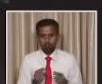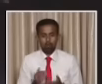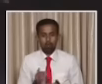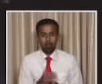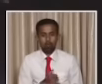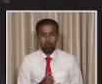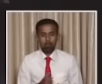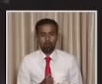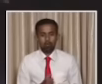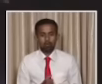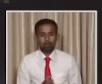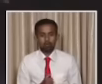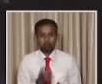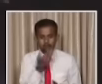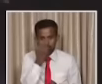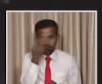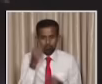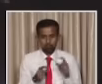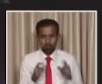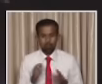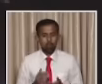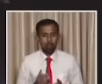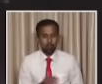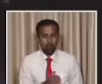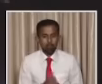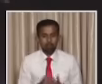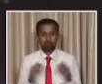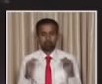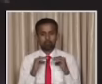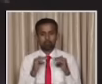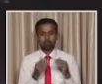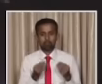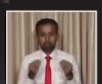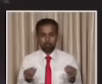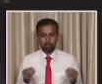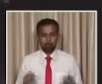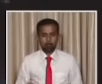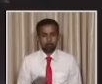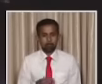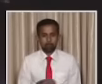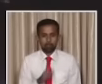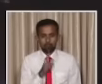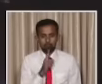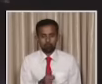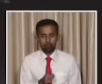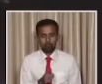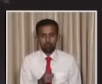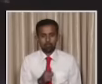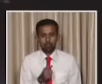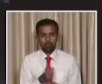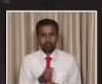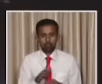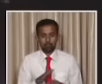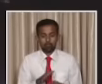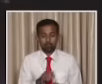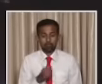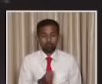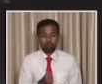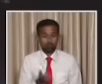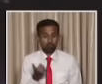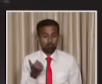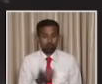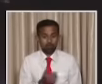දෙනාට දමිළ ජනතාව සියලු දෙනාට සාධාරණයක් කරන්න දැන් මම මේ වෙලාව මතක් කරනවා යාපාලන ආණ්ඩුවෙන් ඉතාම